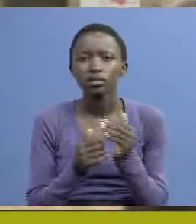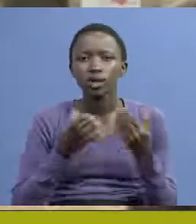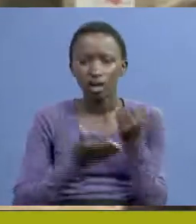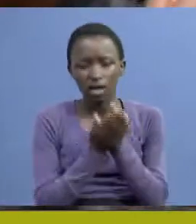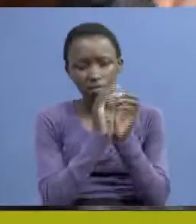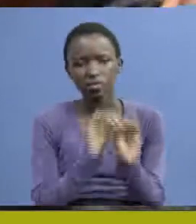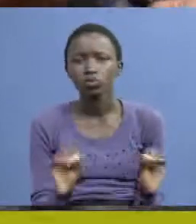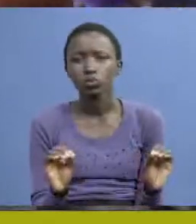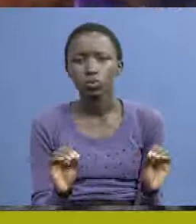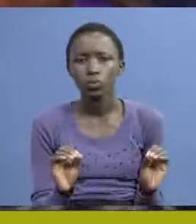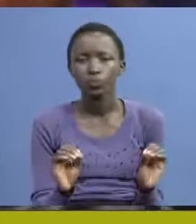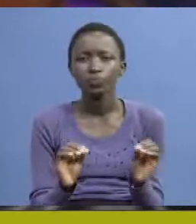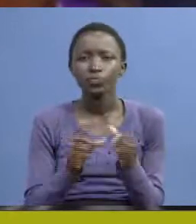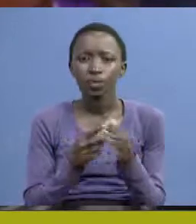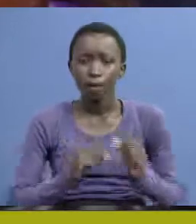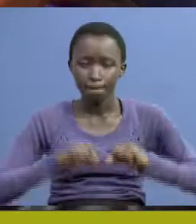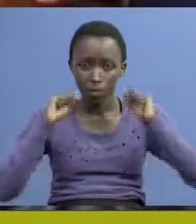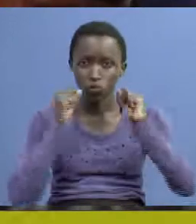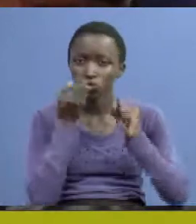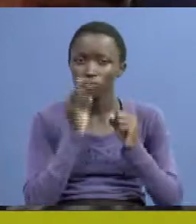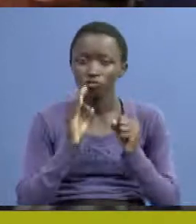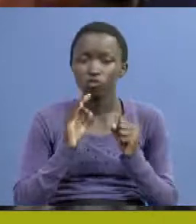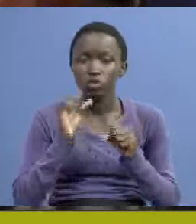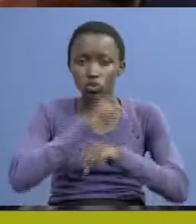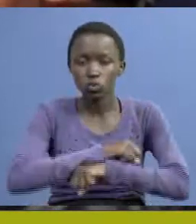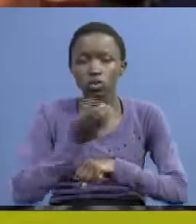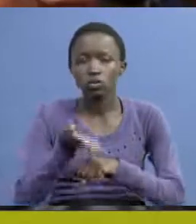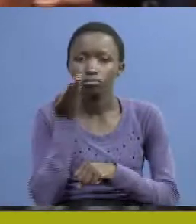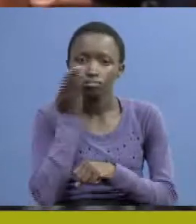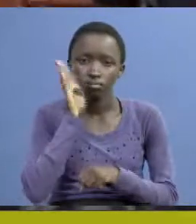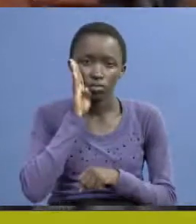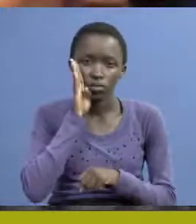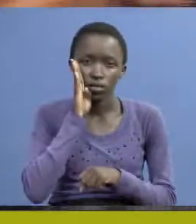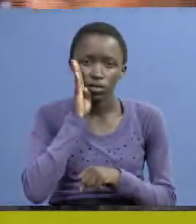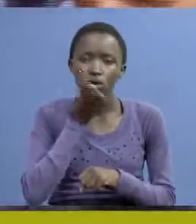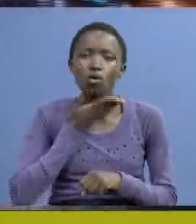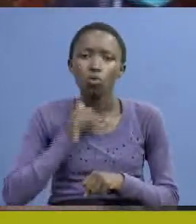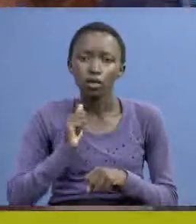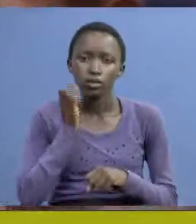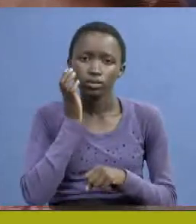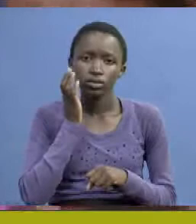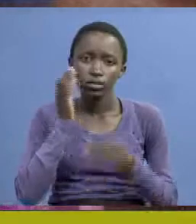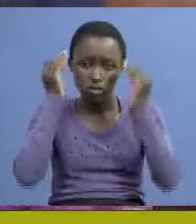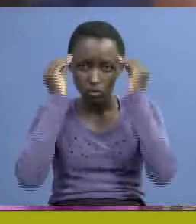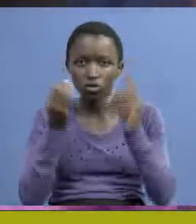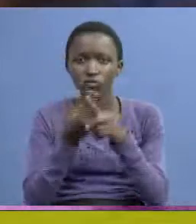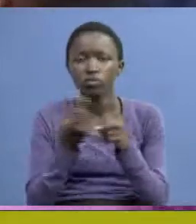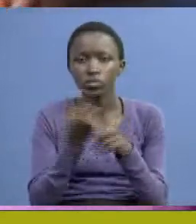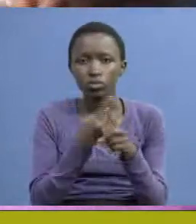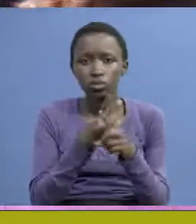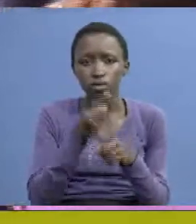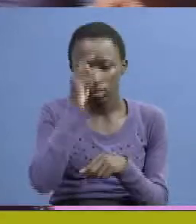hayatakusaidia. Mwenyekiti wa halmashauri ya shule hiyo ya Isiolo Igolo Dida amewataka wanafunzi kutoka dini